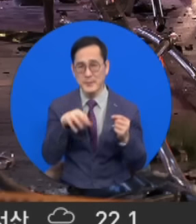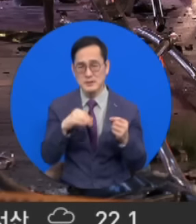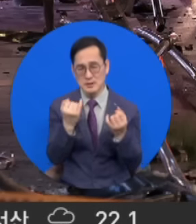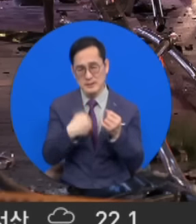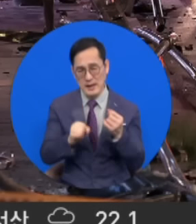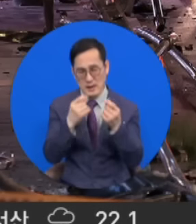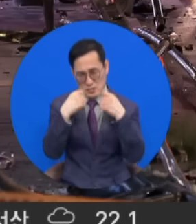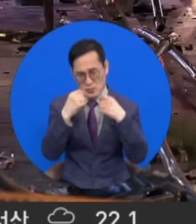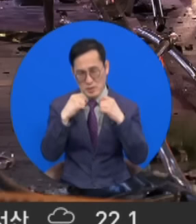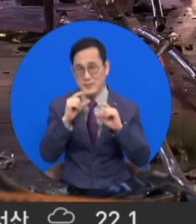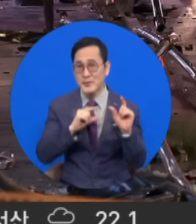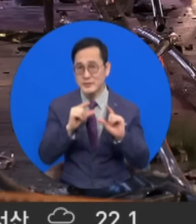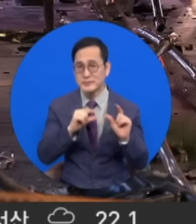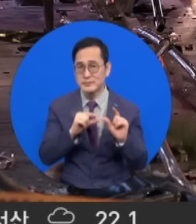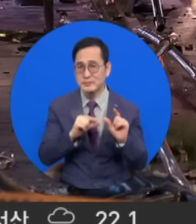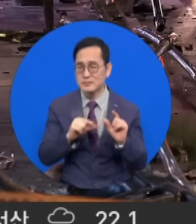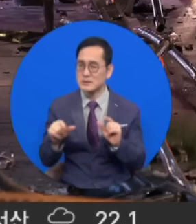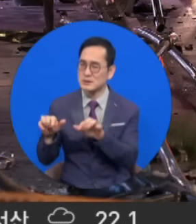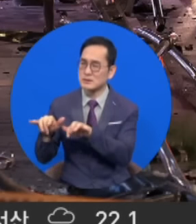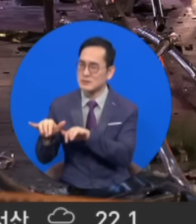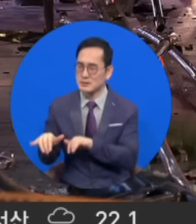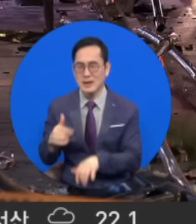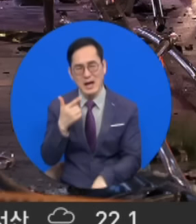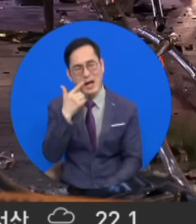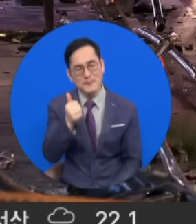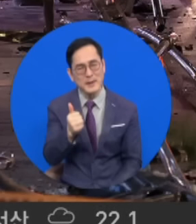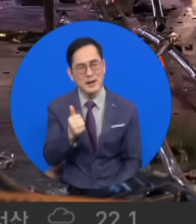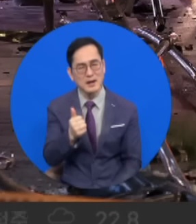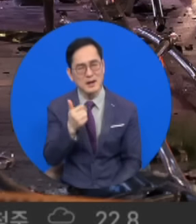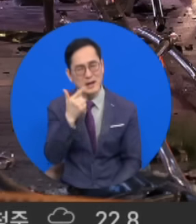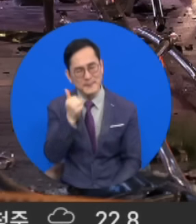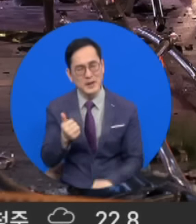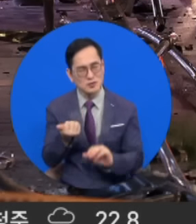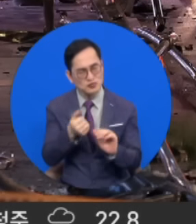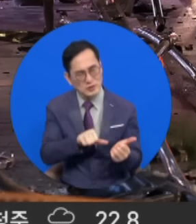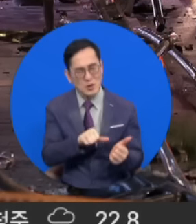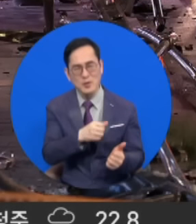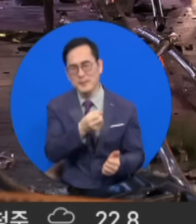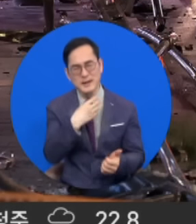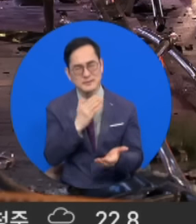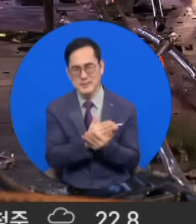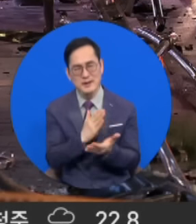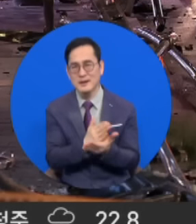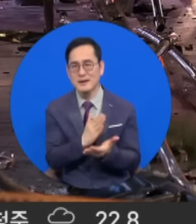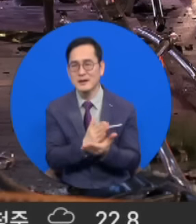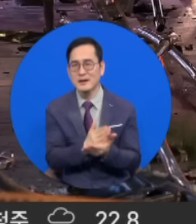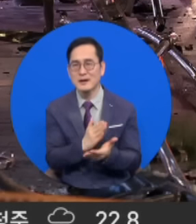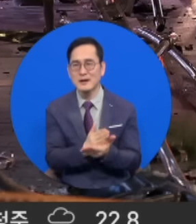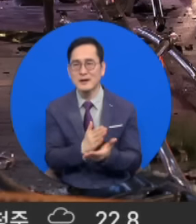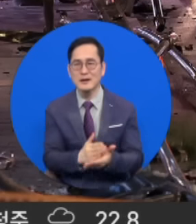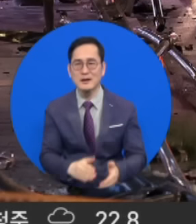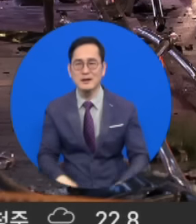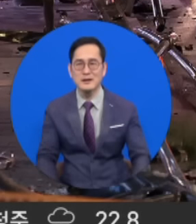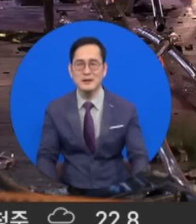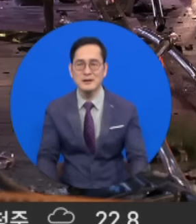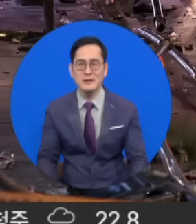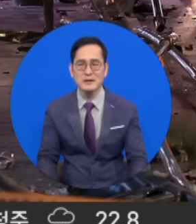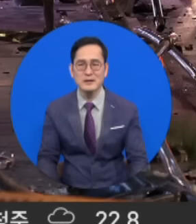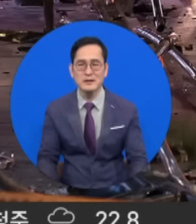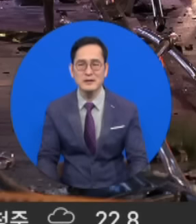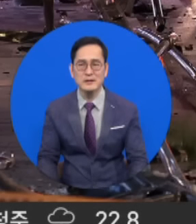오열도 저희가 보내드렸는데 아빠가 아니라고 말해달라라는 인터뷰 내용은 취재하는 기자들의